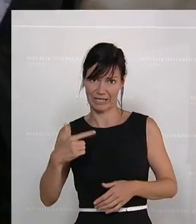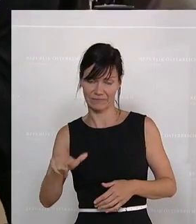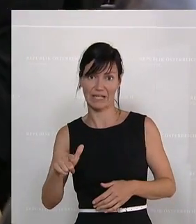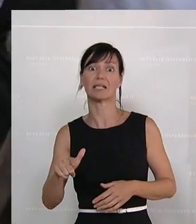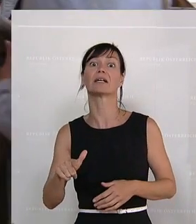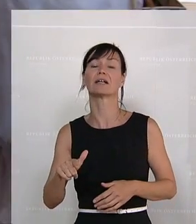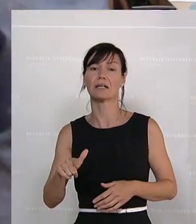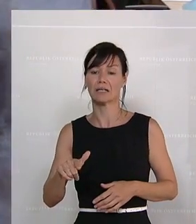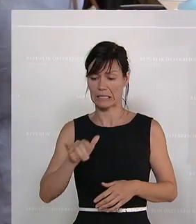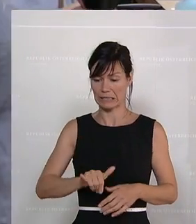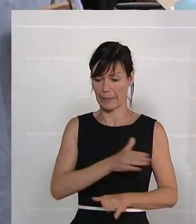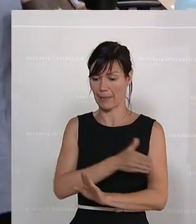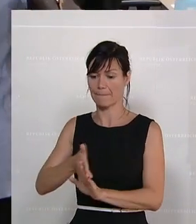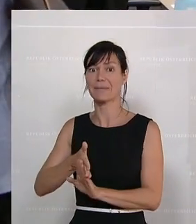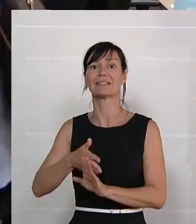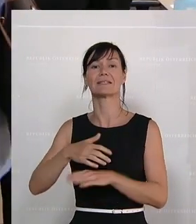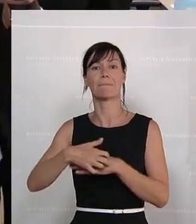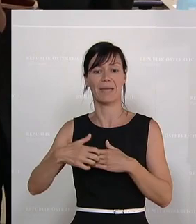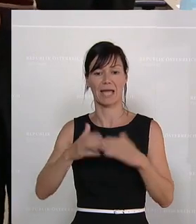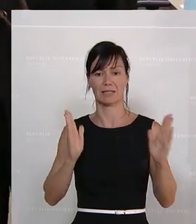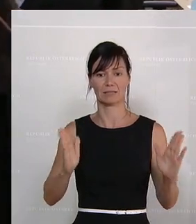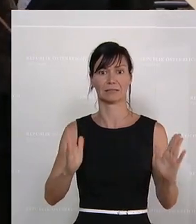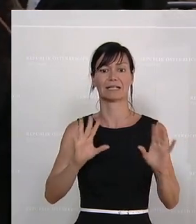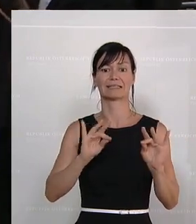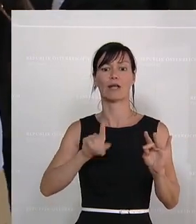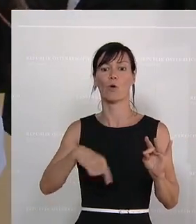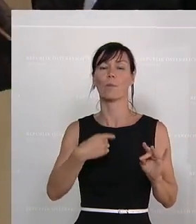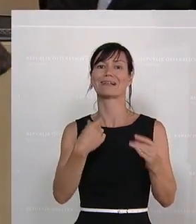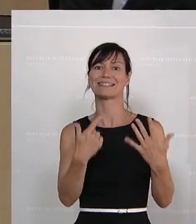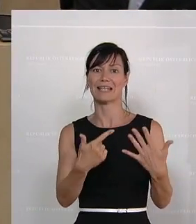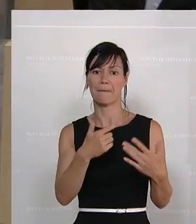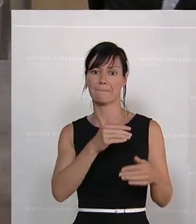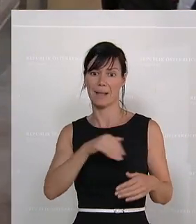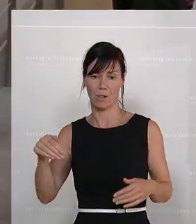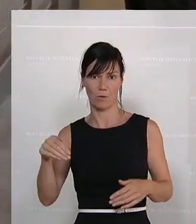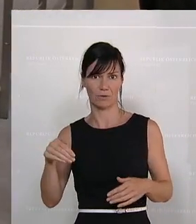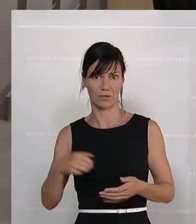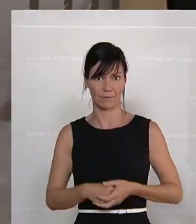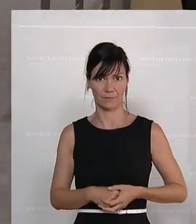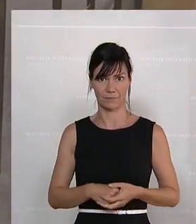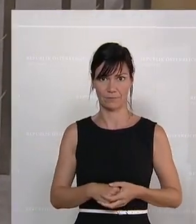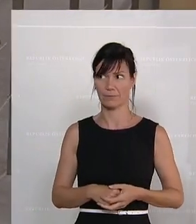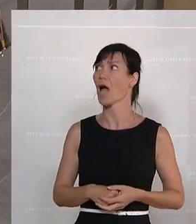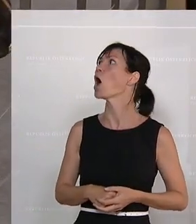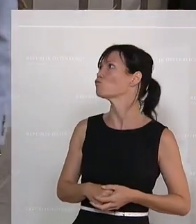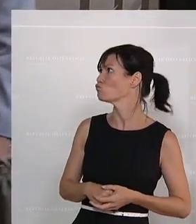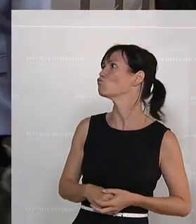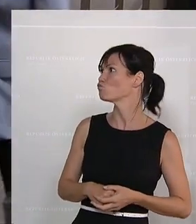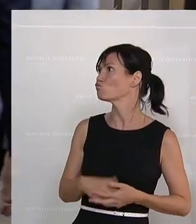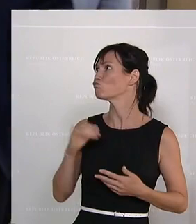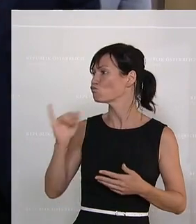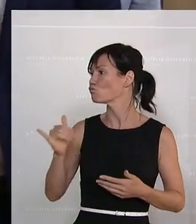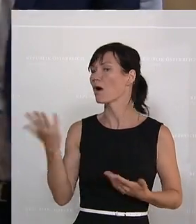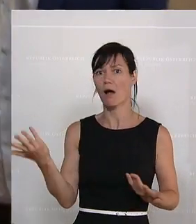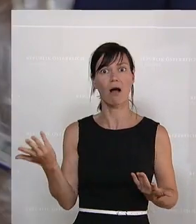jänner bis märz im ersten quartal 10 millionen jetzt werden sie sich denken gut zur bekämpfung